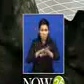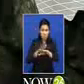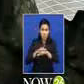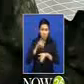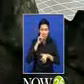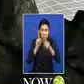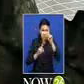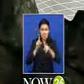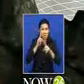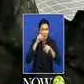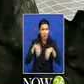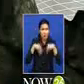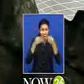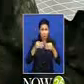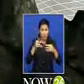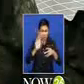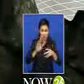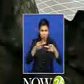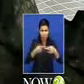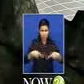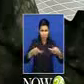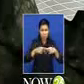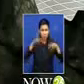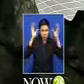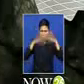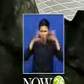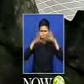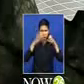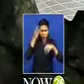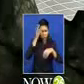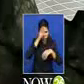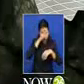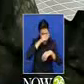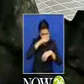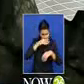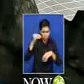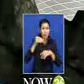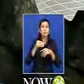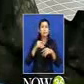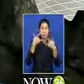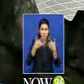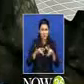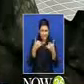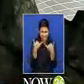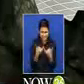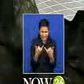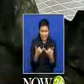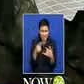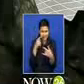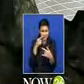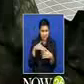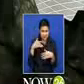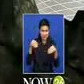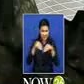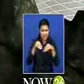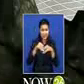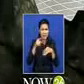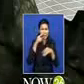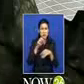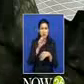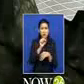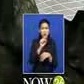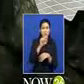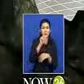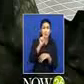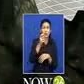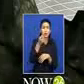าจะทำให้พื้นที่ไต้หวันครับมีฝนตกหนักตลอดทั้งคืนครับในขณะที่จะเกิดคลื่นซัดฝั่งหรือที่เรียกว่าสตอมเซิร์